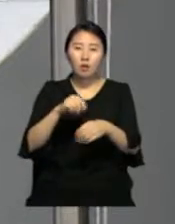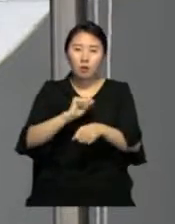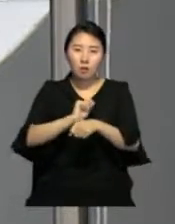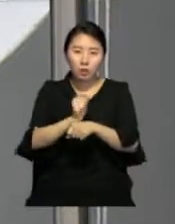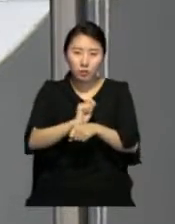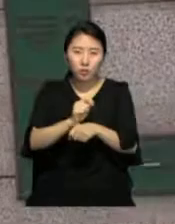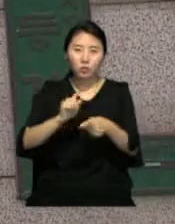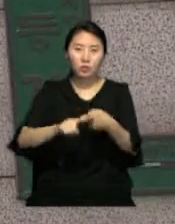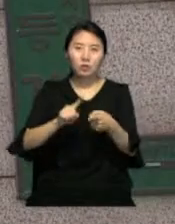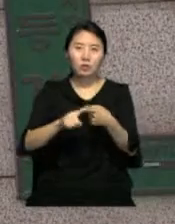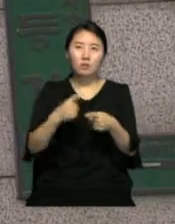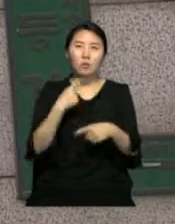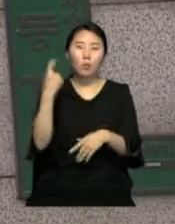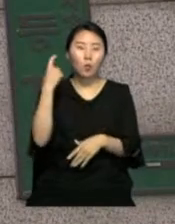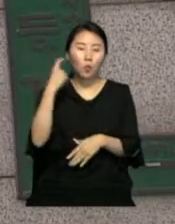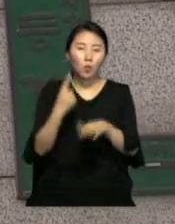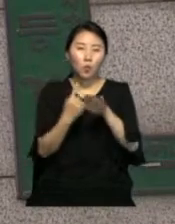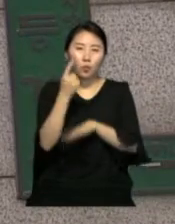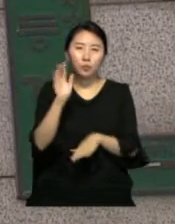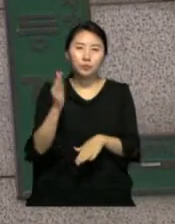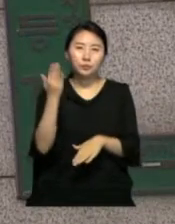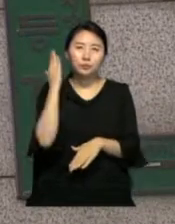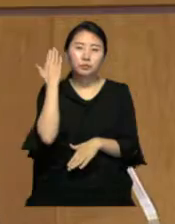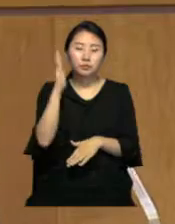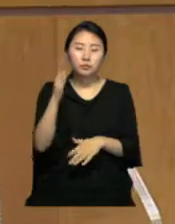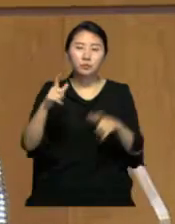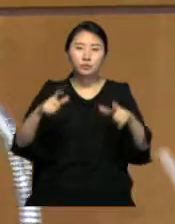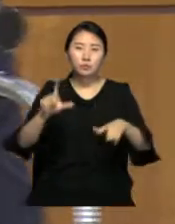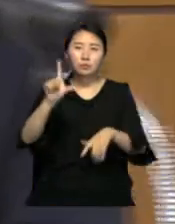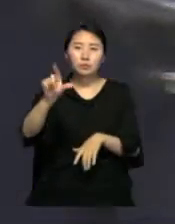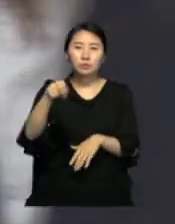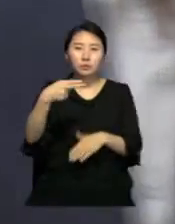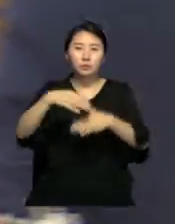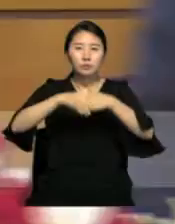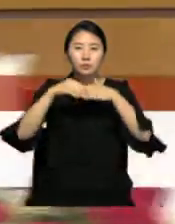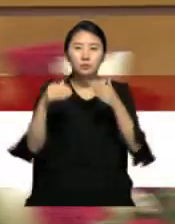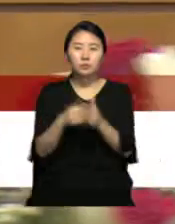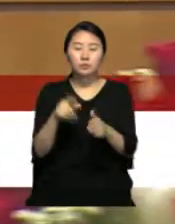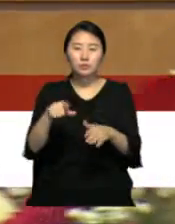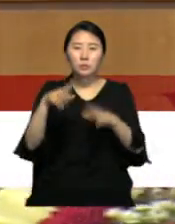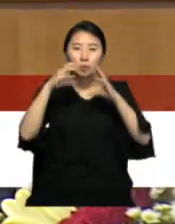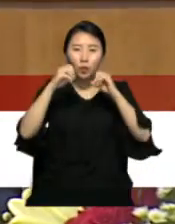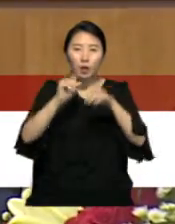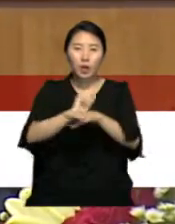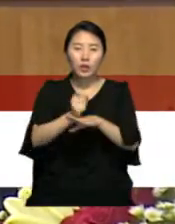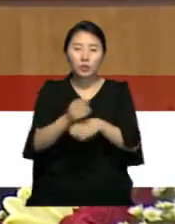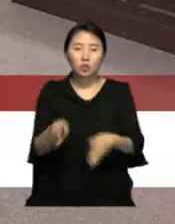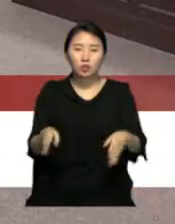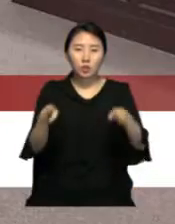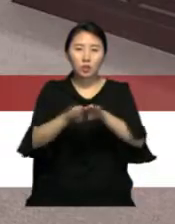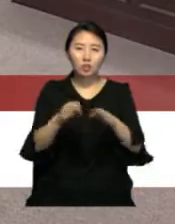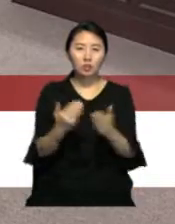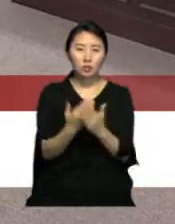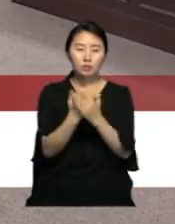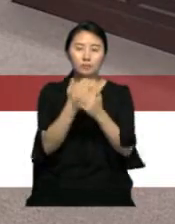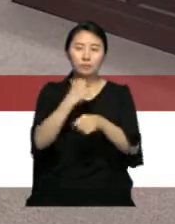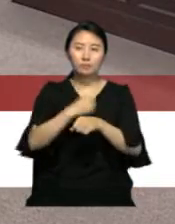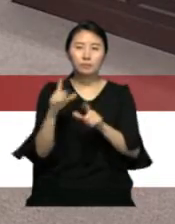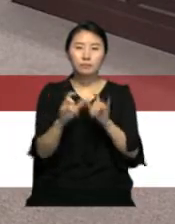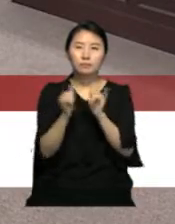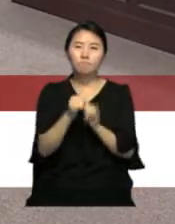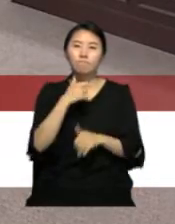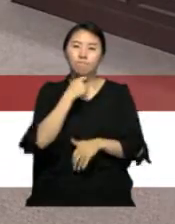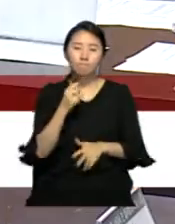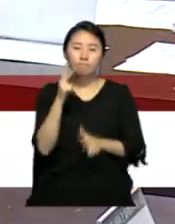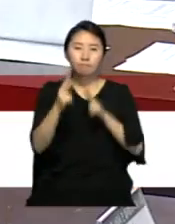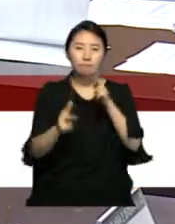확충에 대한 목소리가 높았습니다. 최근 구가 LH와 손잡고 이곳에 복합행정타운을 개발하기로 하면서 주민들의 숙원